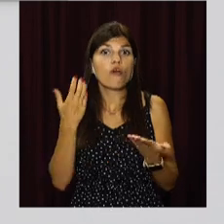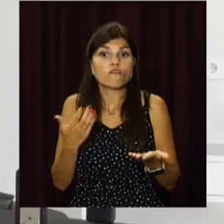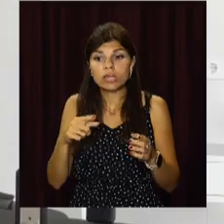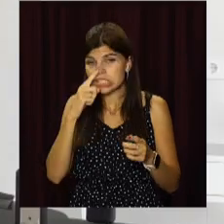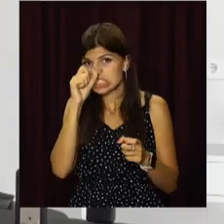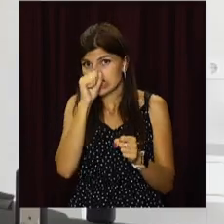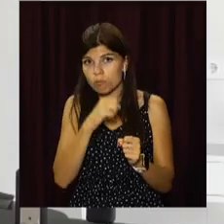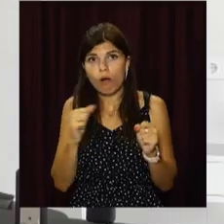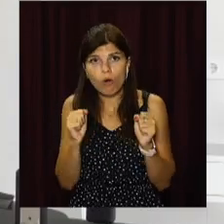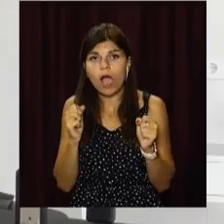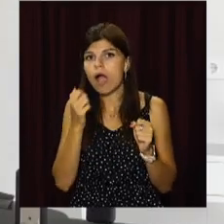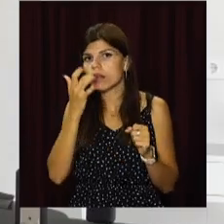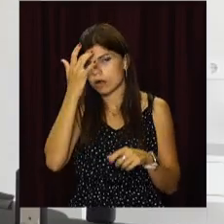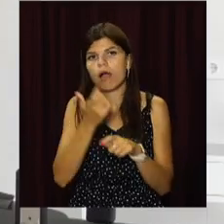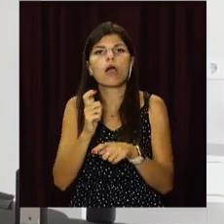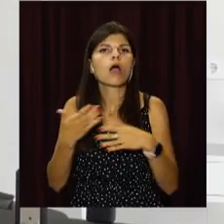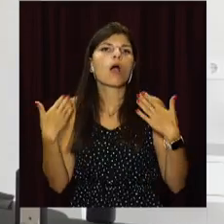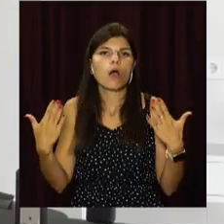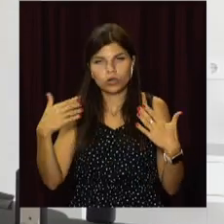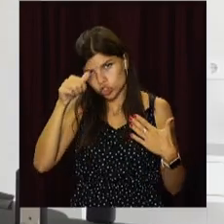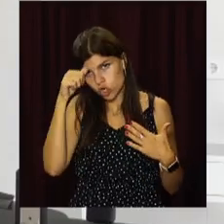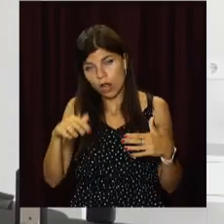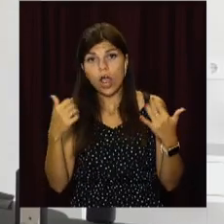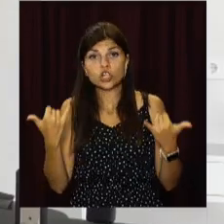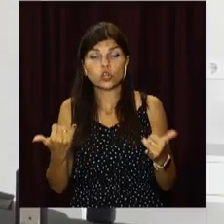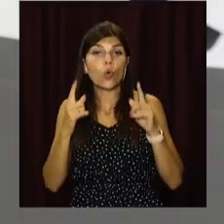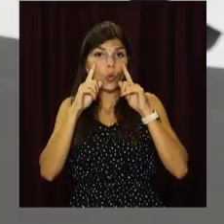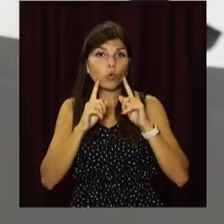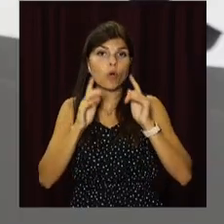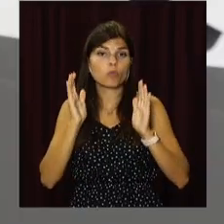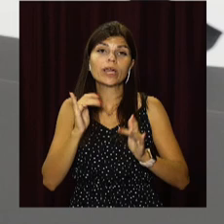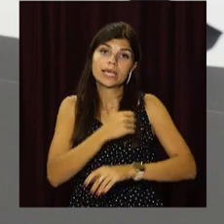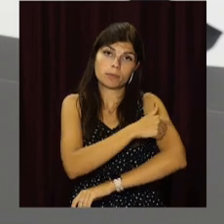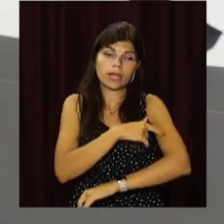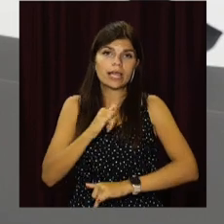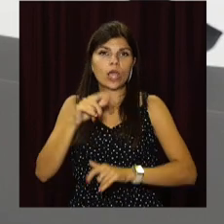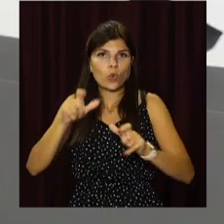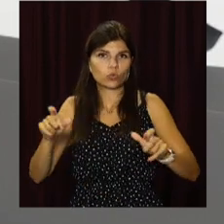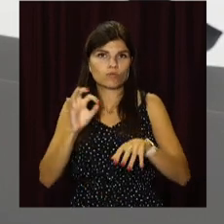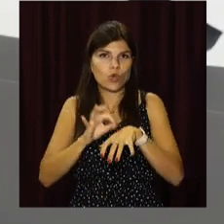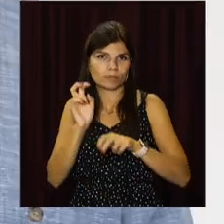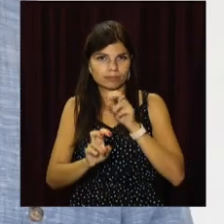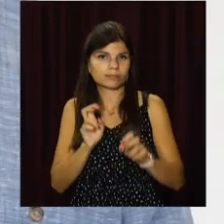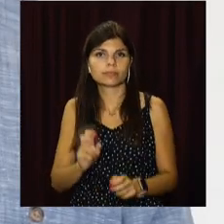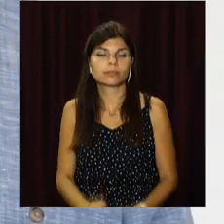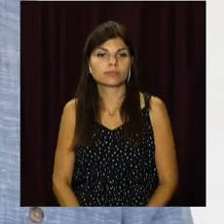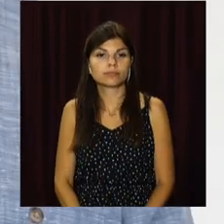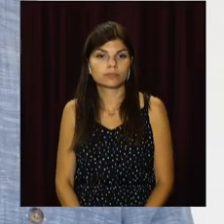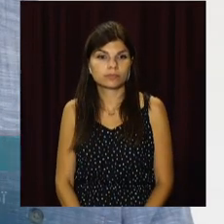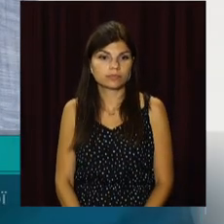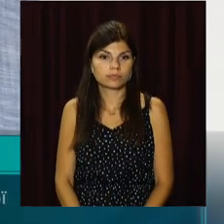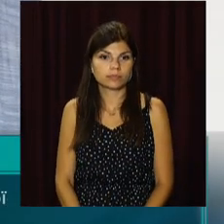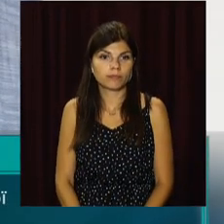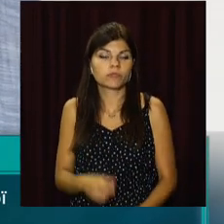там було холодно, а влітку надто спекотно. Тепер же комфортно буде і медикам, і пацієнтам. Встановлена